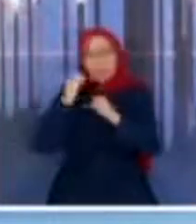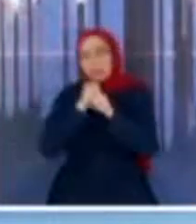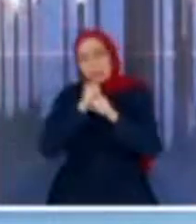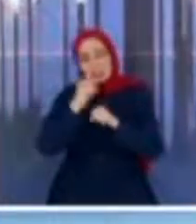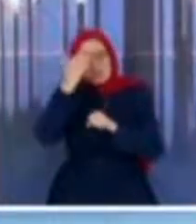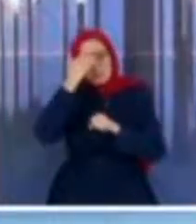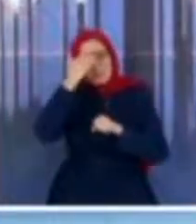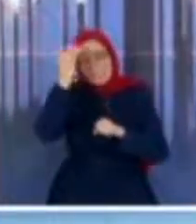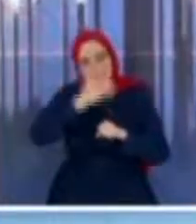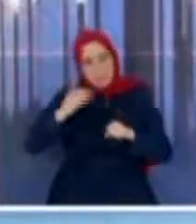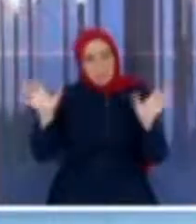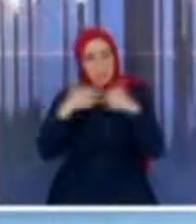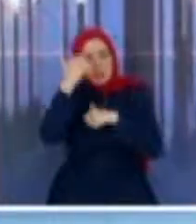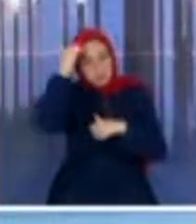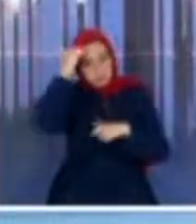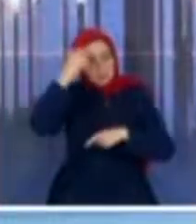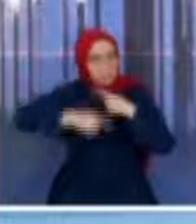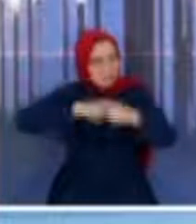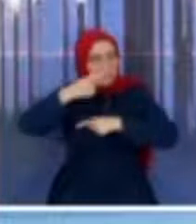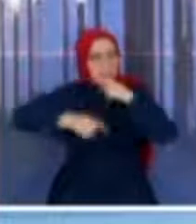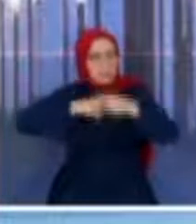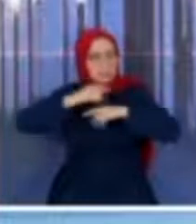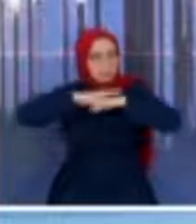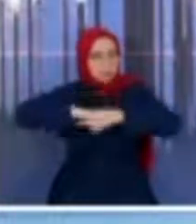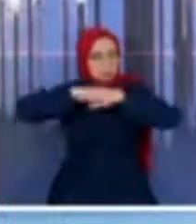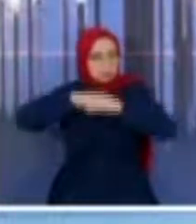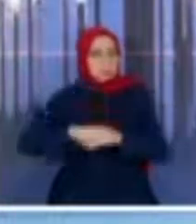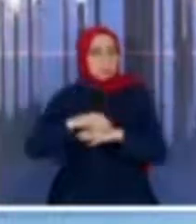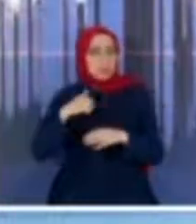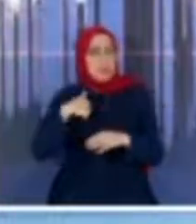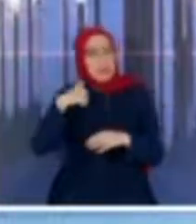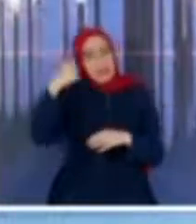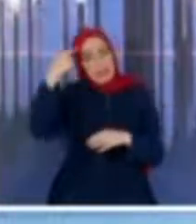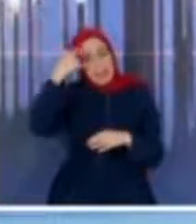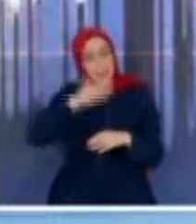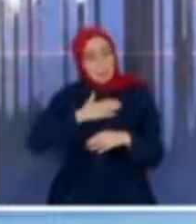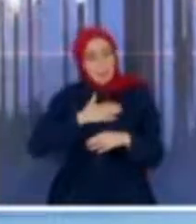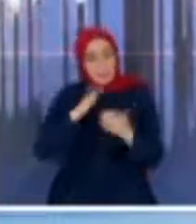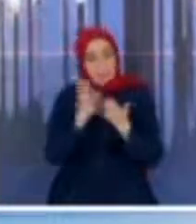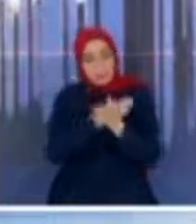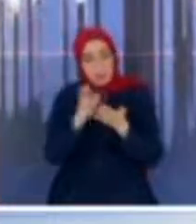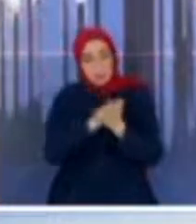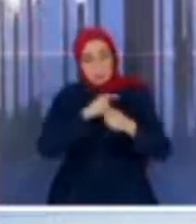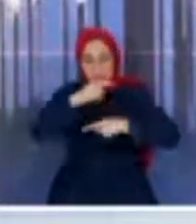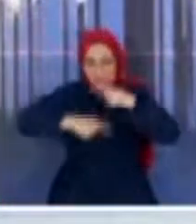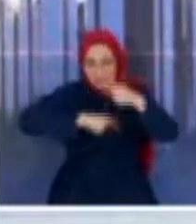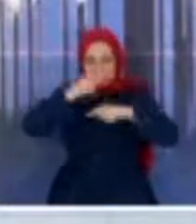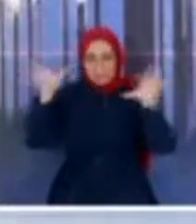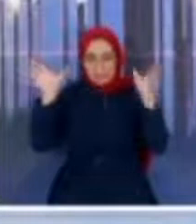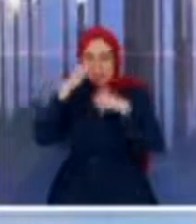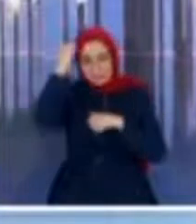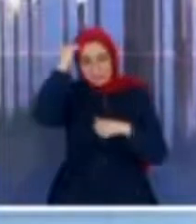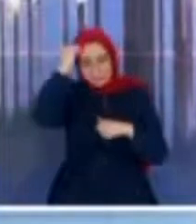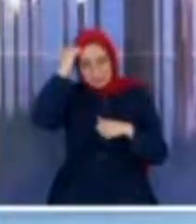في الدورات التكوينيه في الاسعافات الاوليه. احنا بالمشروع هذا نحبوا نضمنوا ديمومه النشاط، نحبوا نموتيفيو